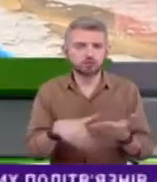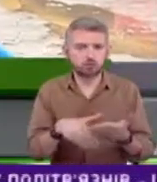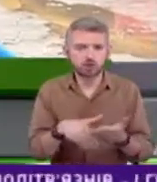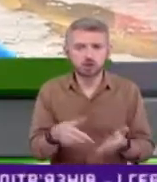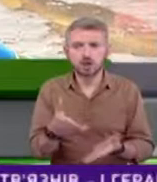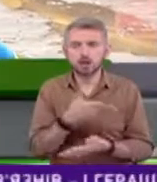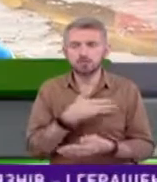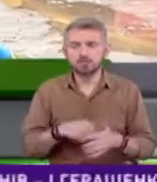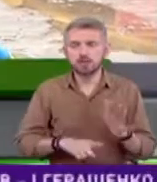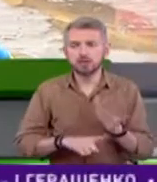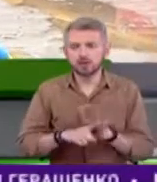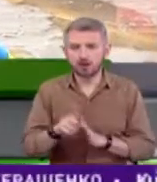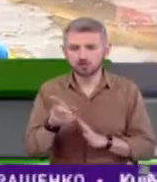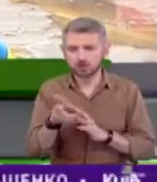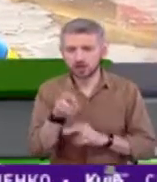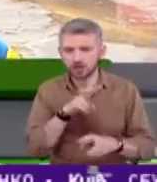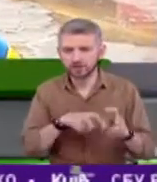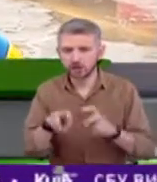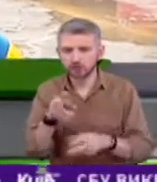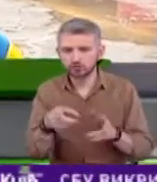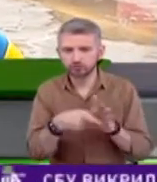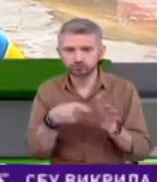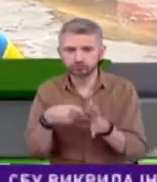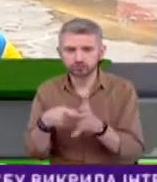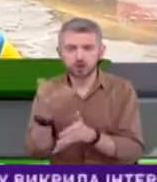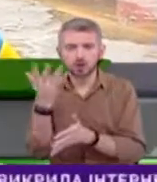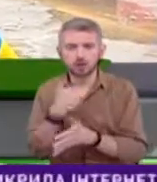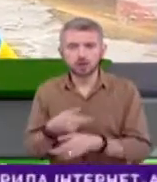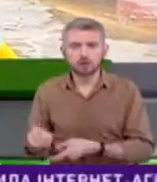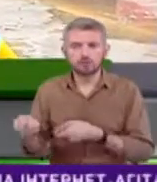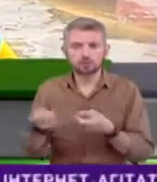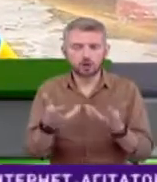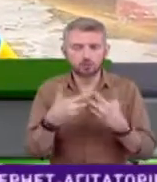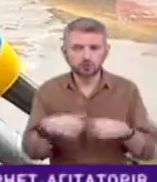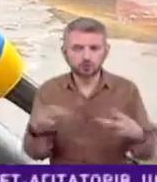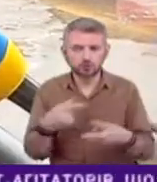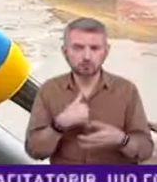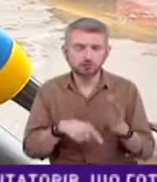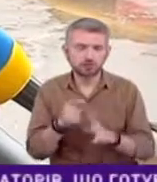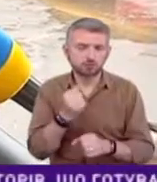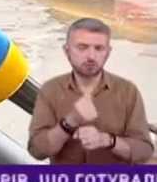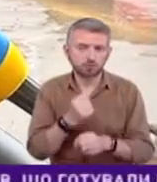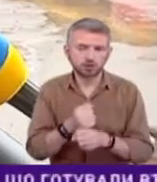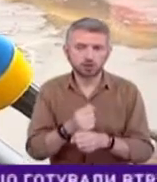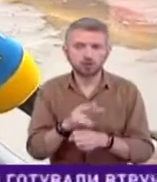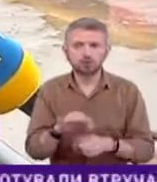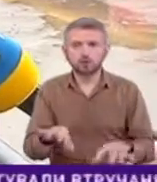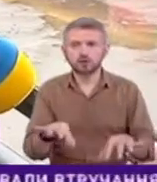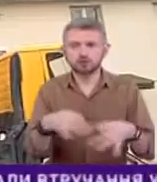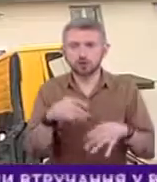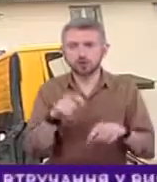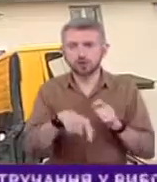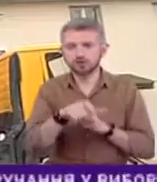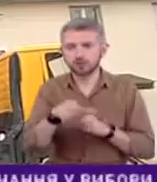ми почали розвідку робіт, і коли прийшло обладнання потрібне для робіт, ми починаємо роботу по розрішенню